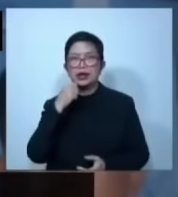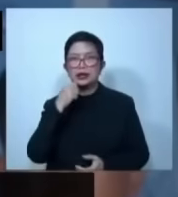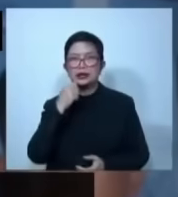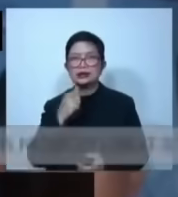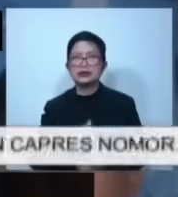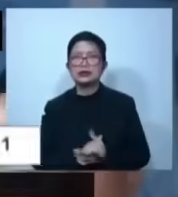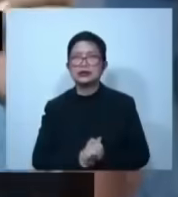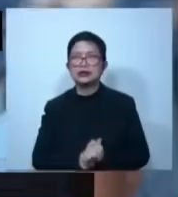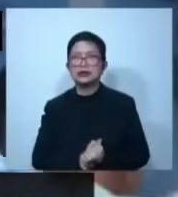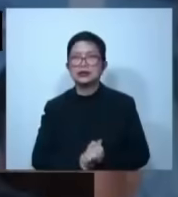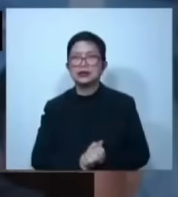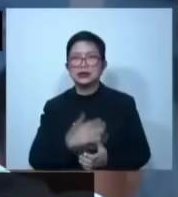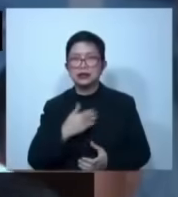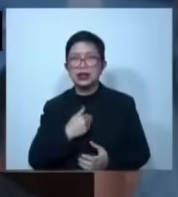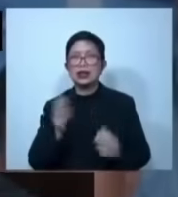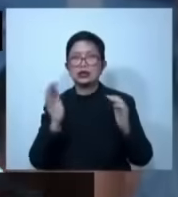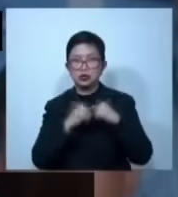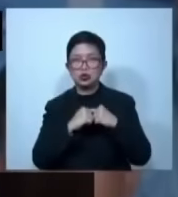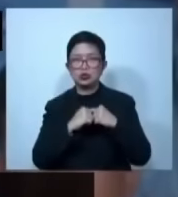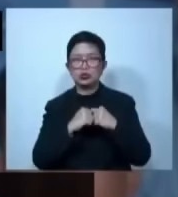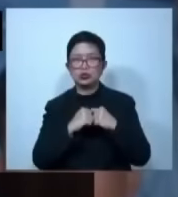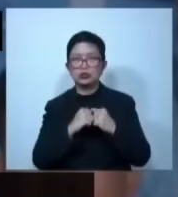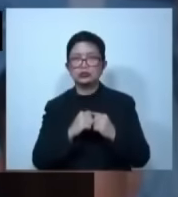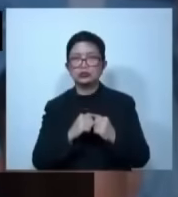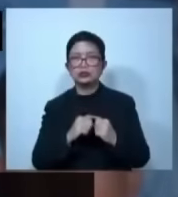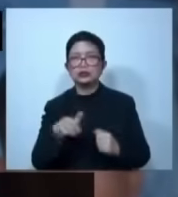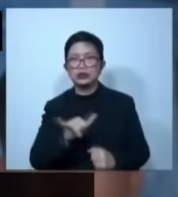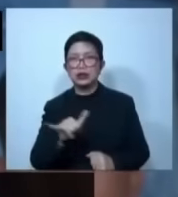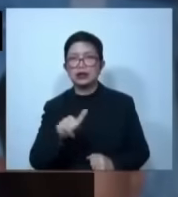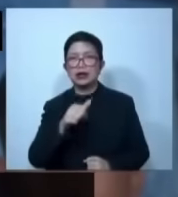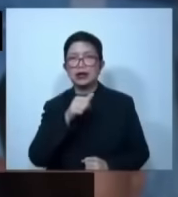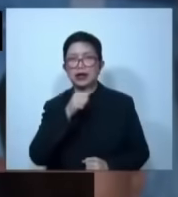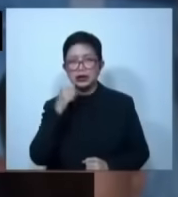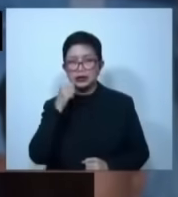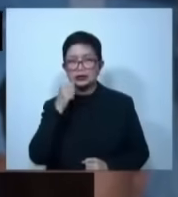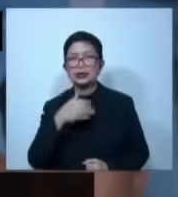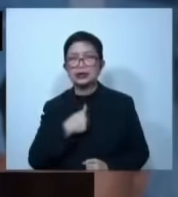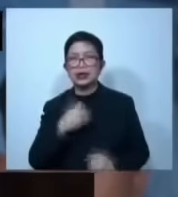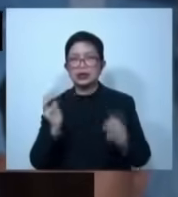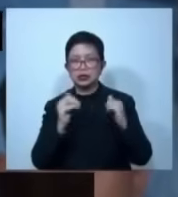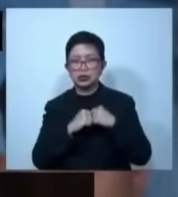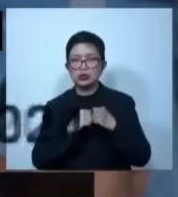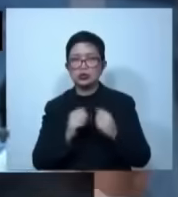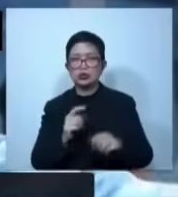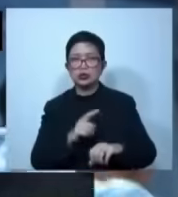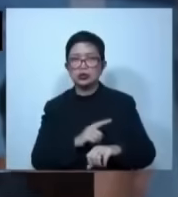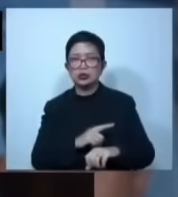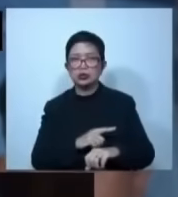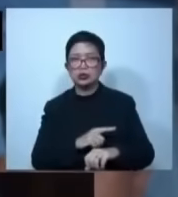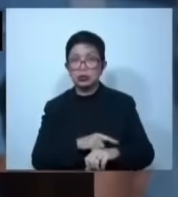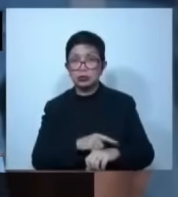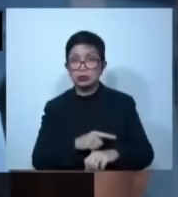dalam hal ini saya setuju dengan Pakis waktunya masih ada B saya